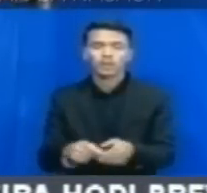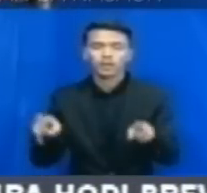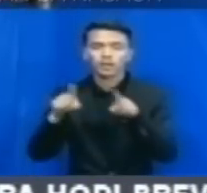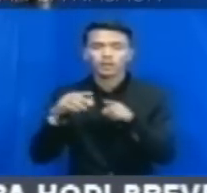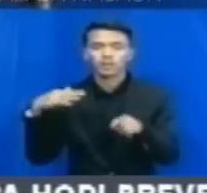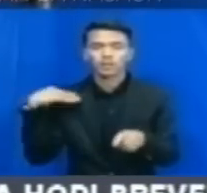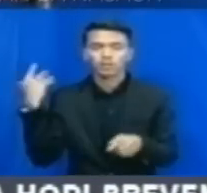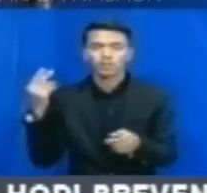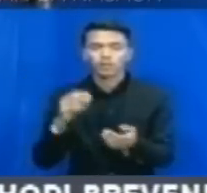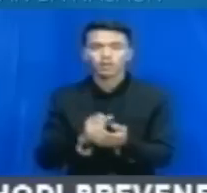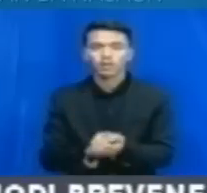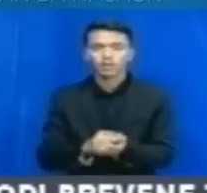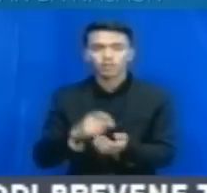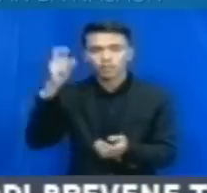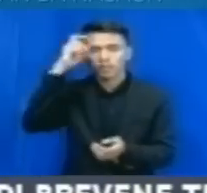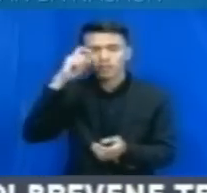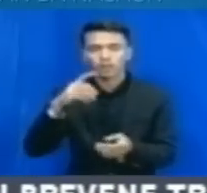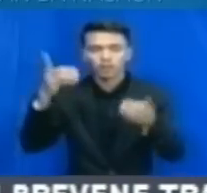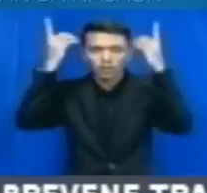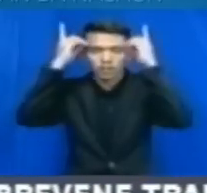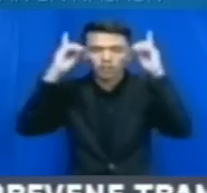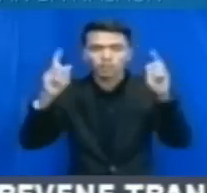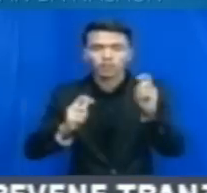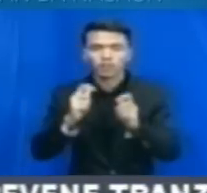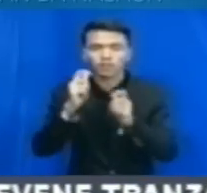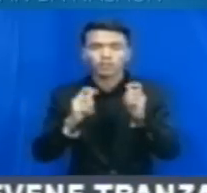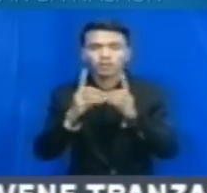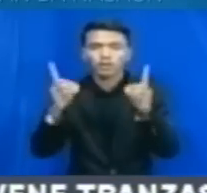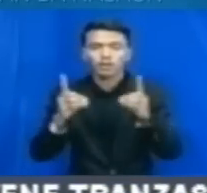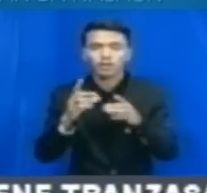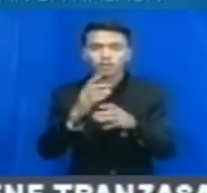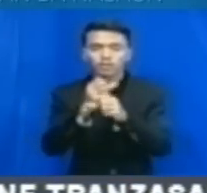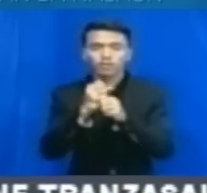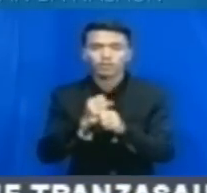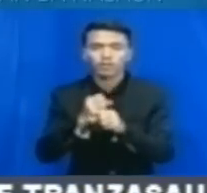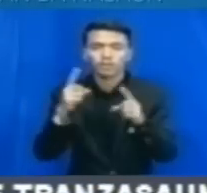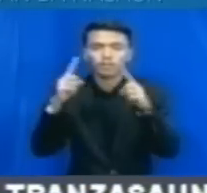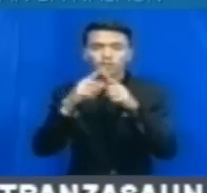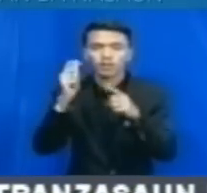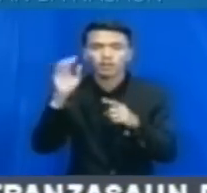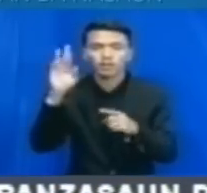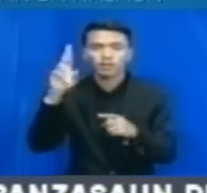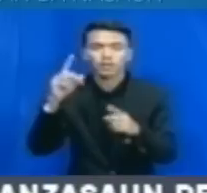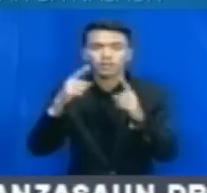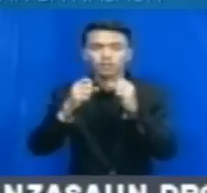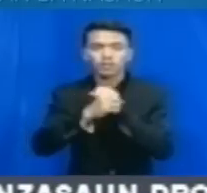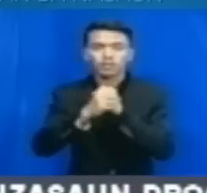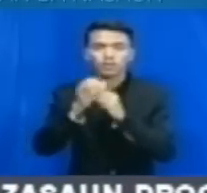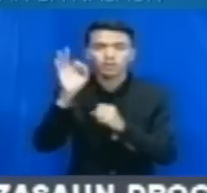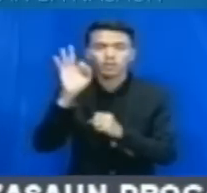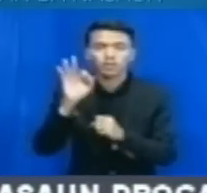academia cuida decisão ne be ke tribunal foti fotir baia suspetunesia turi tabot ni nyare ka tabot